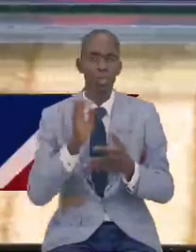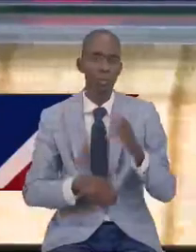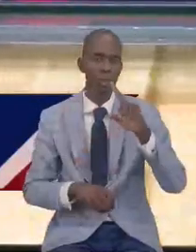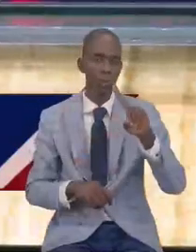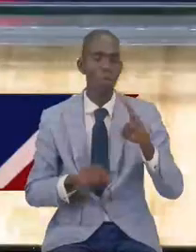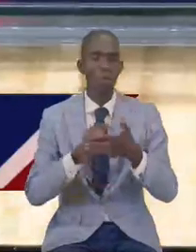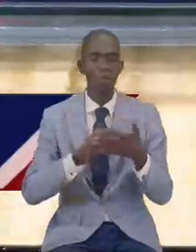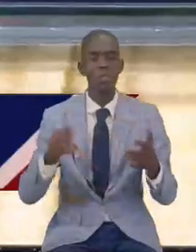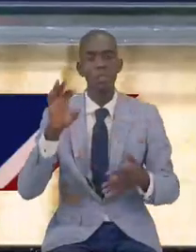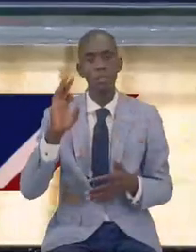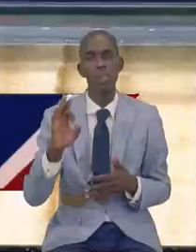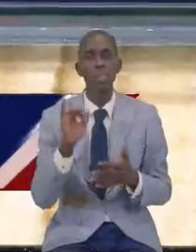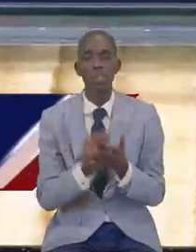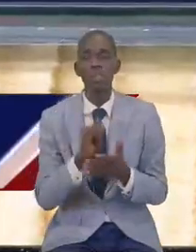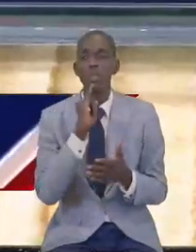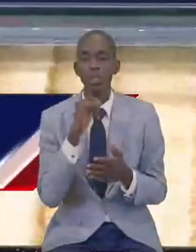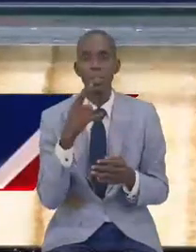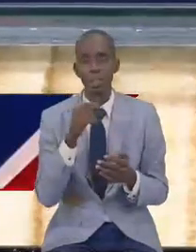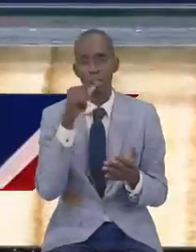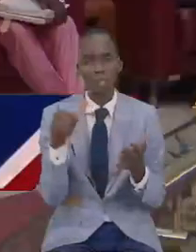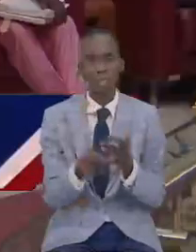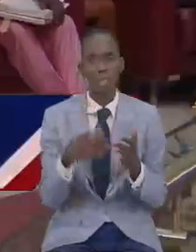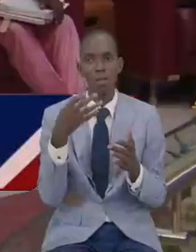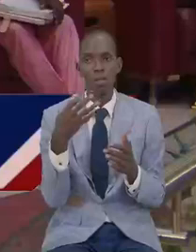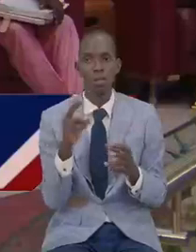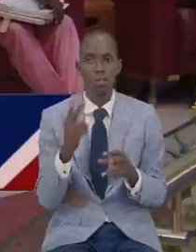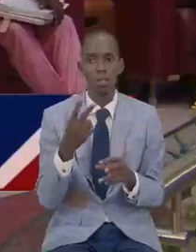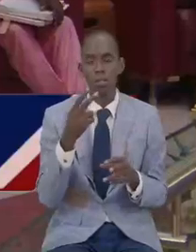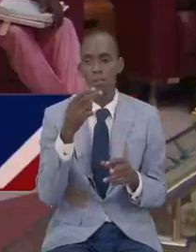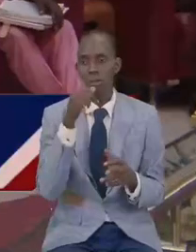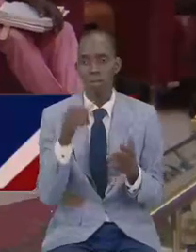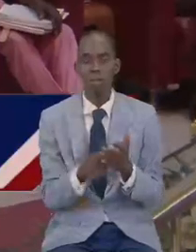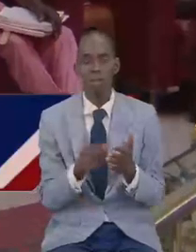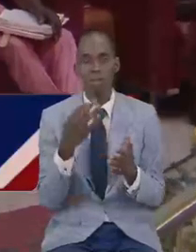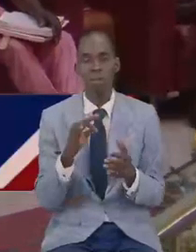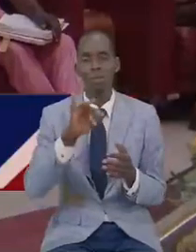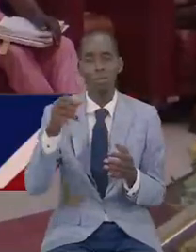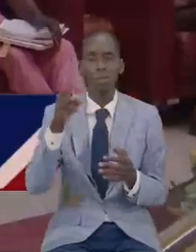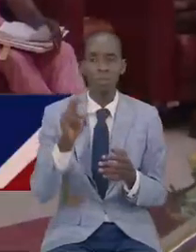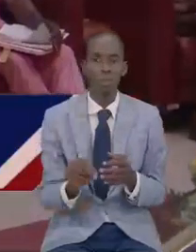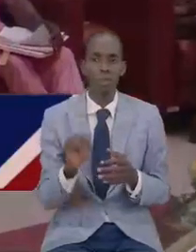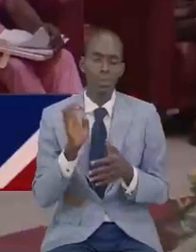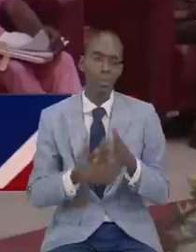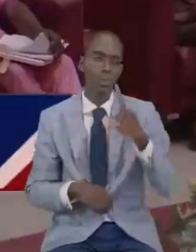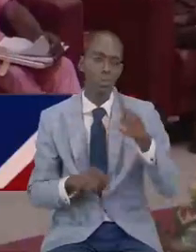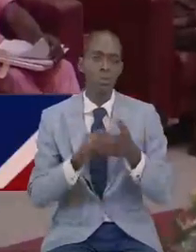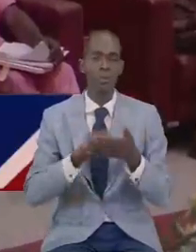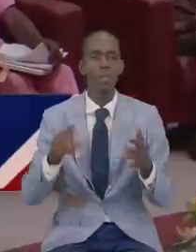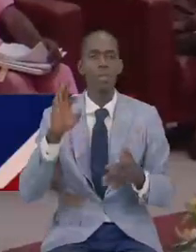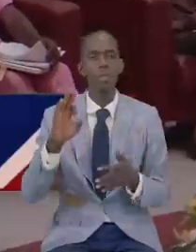Deuxième épître de Jean, verset 9.